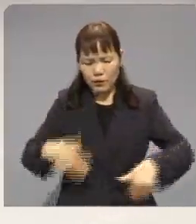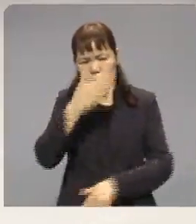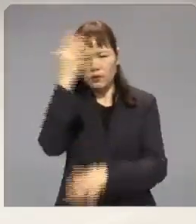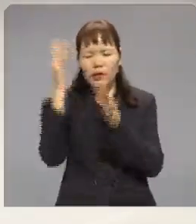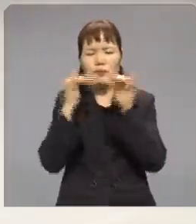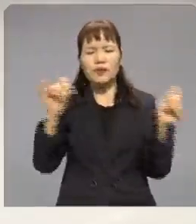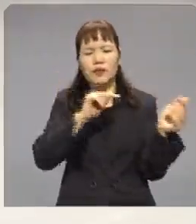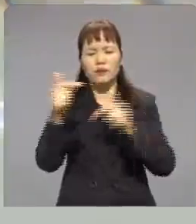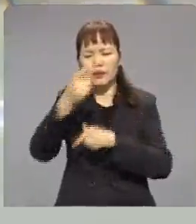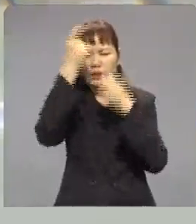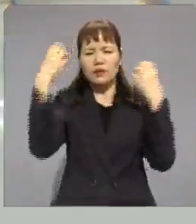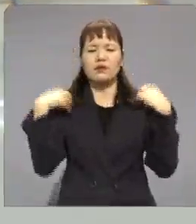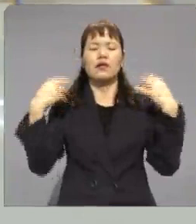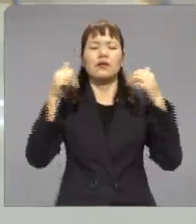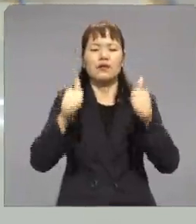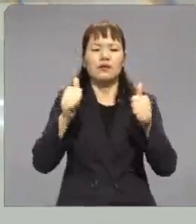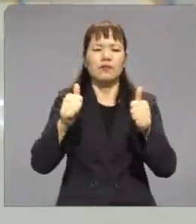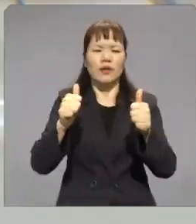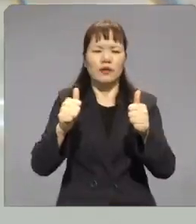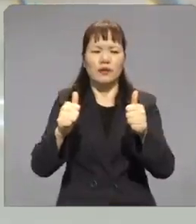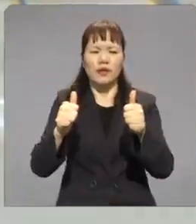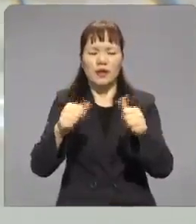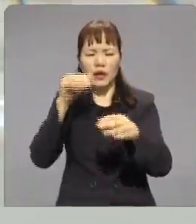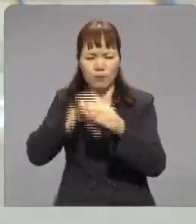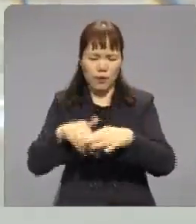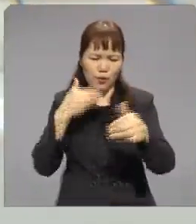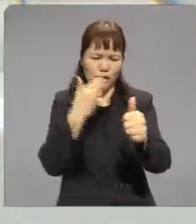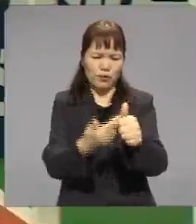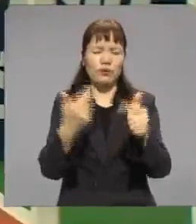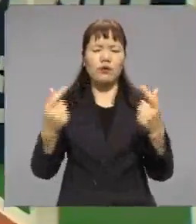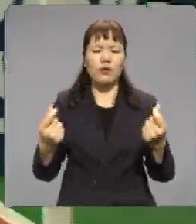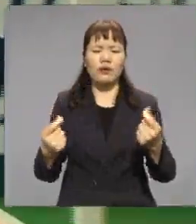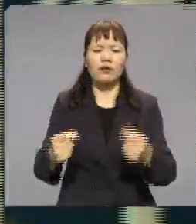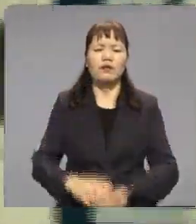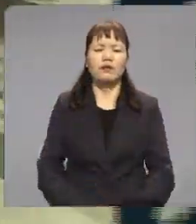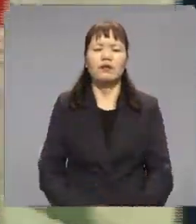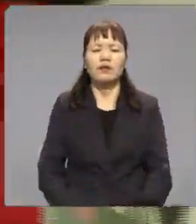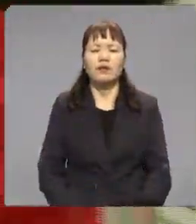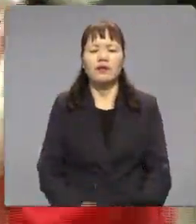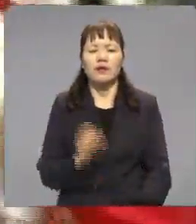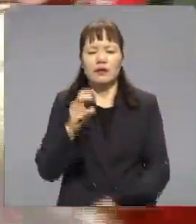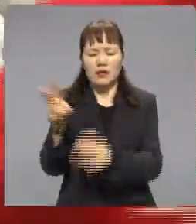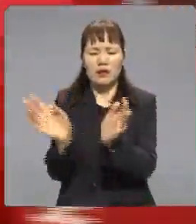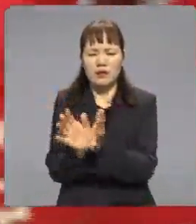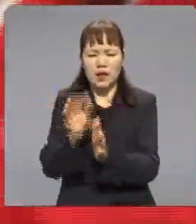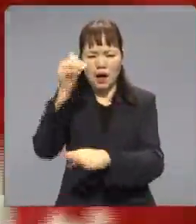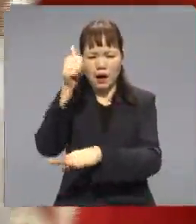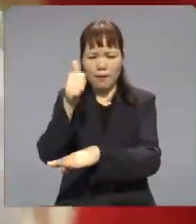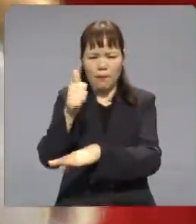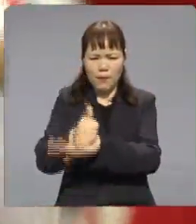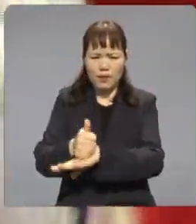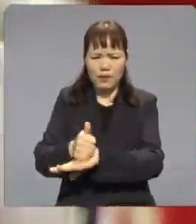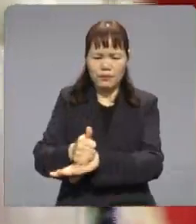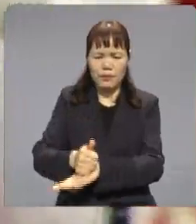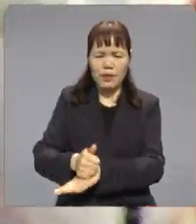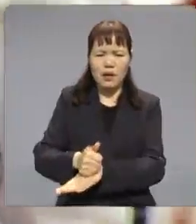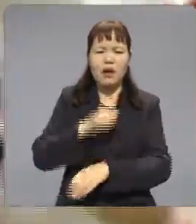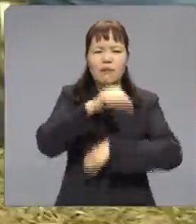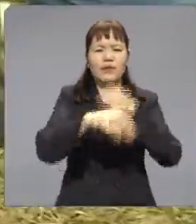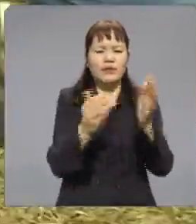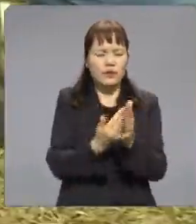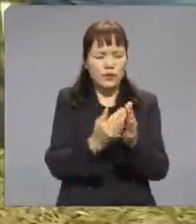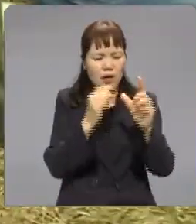세대가 정권 심판에 손을 들어준 것으로 보입니다. 이런 상황에서 여당은 막판 불거진 민주당 일부